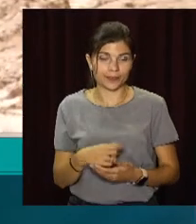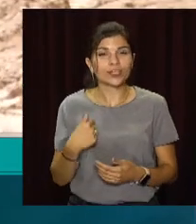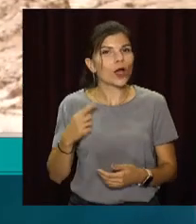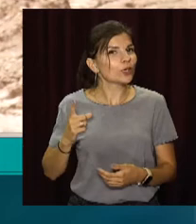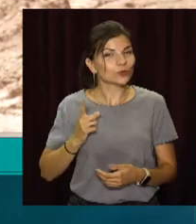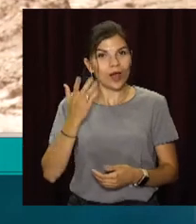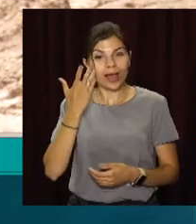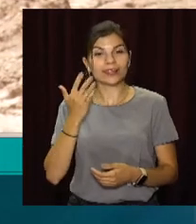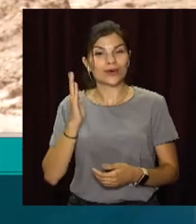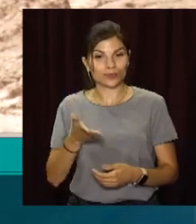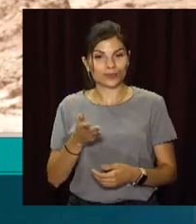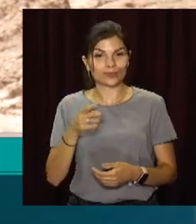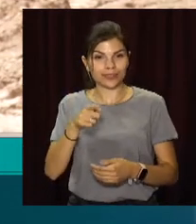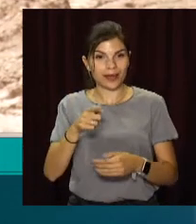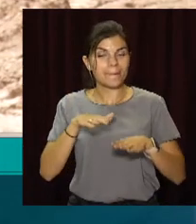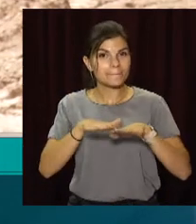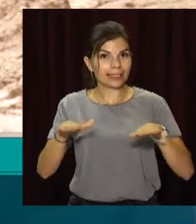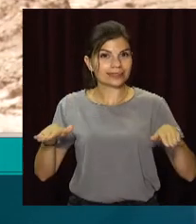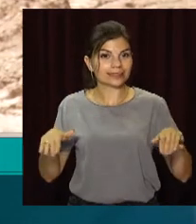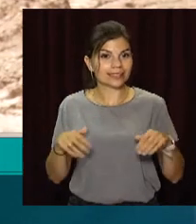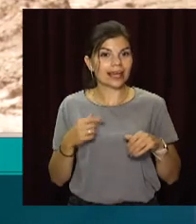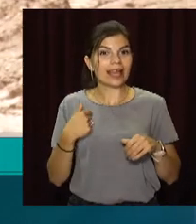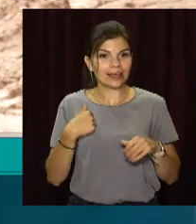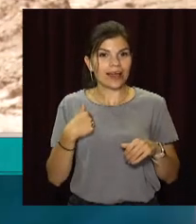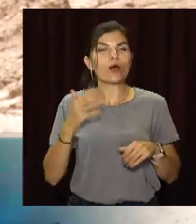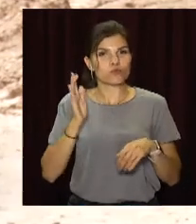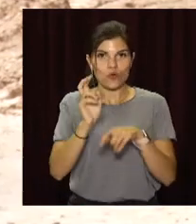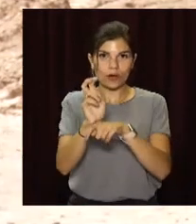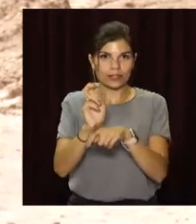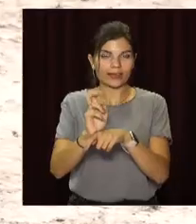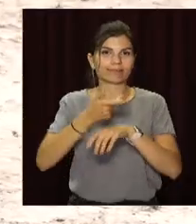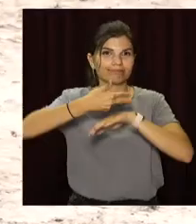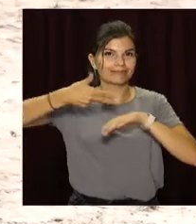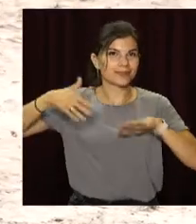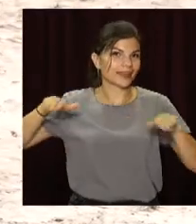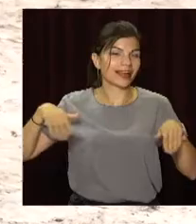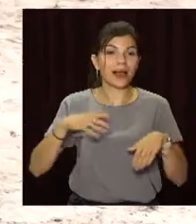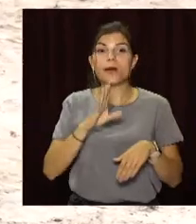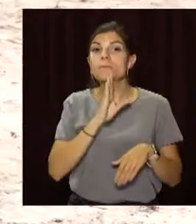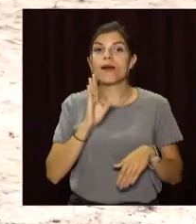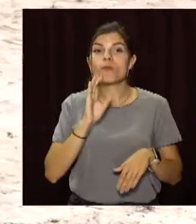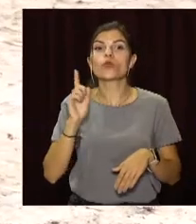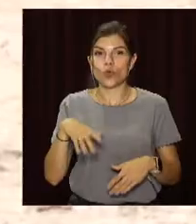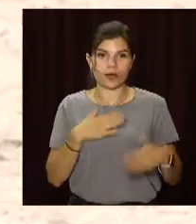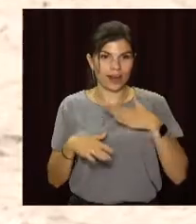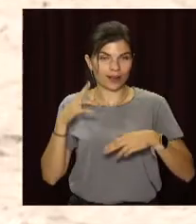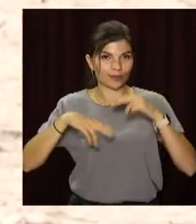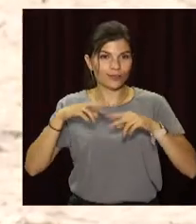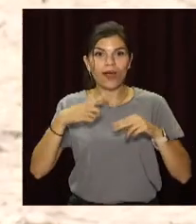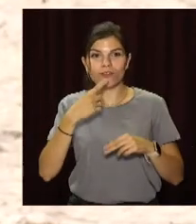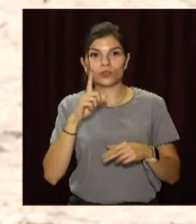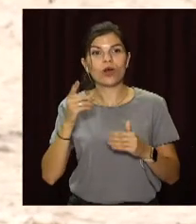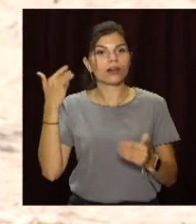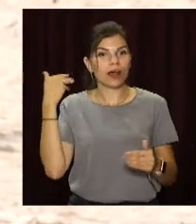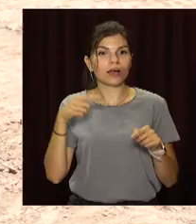буде басейн, і буду в нього ходити плавати. Матір Аделіни теж радіє будівництво. Говорить,